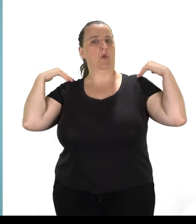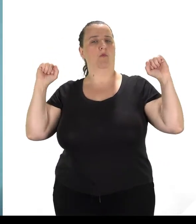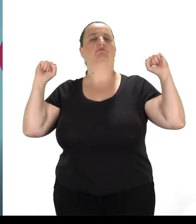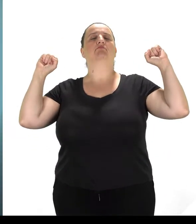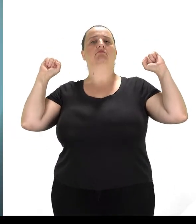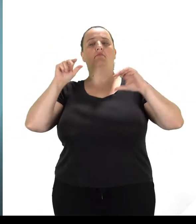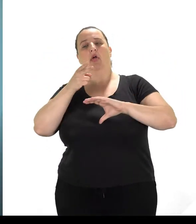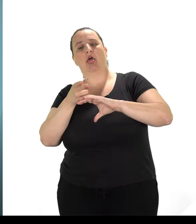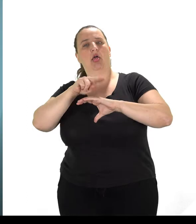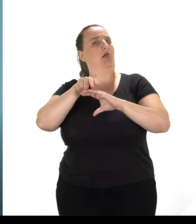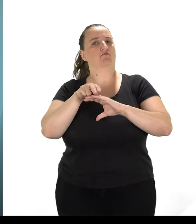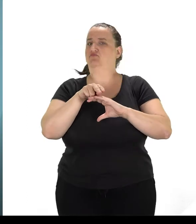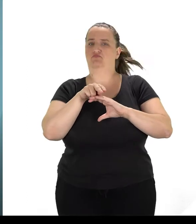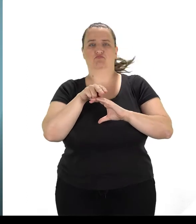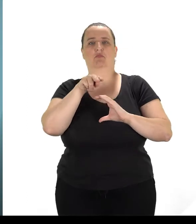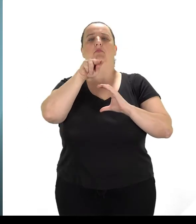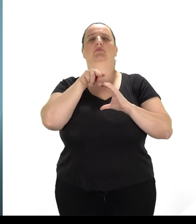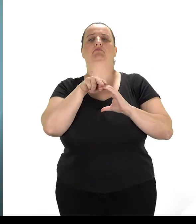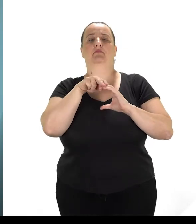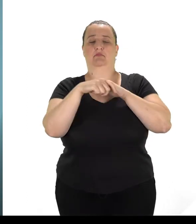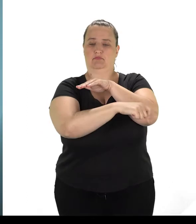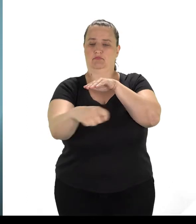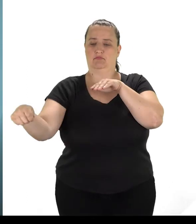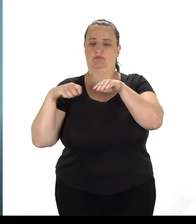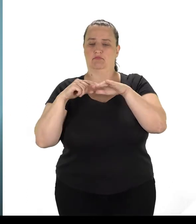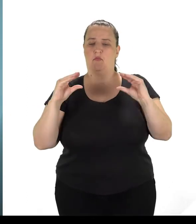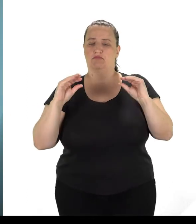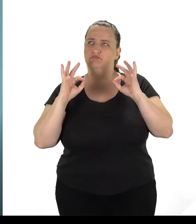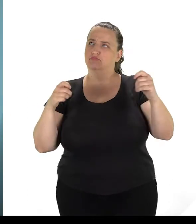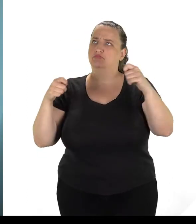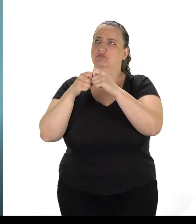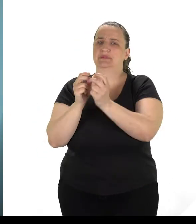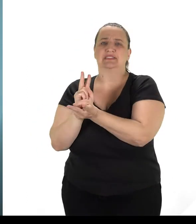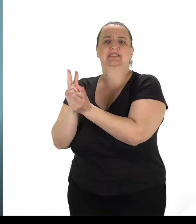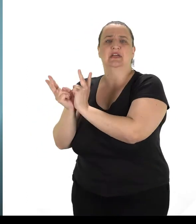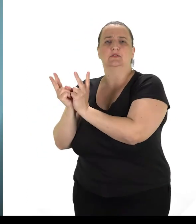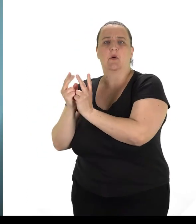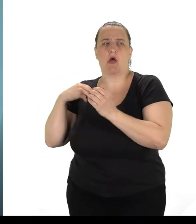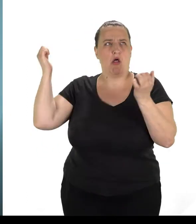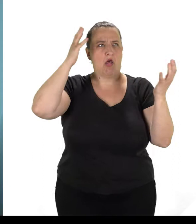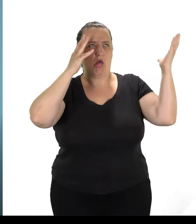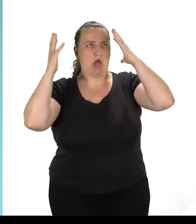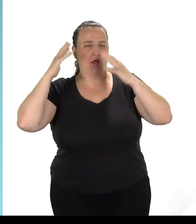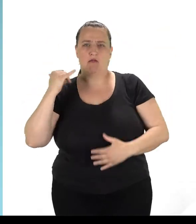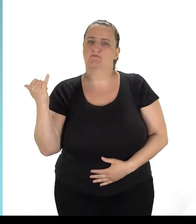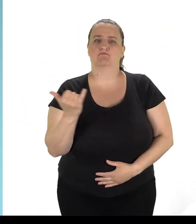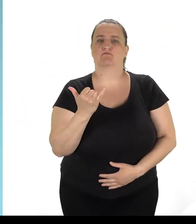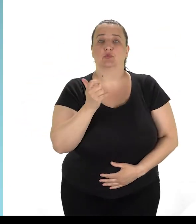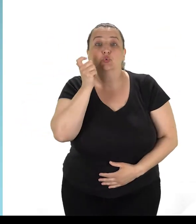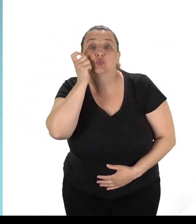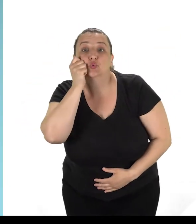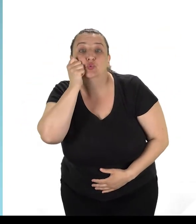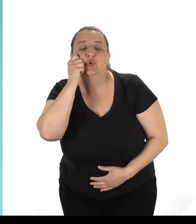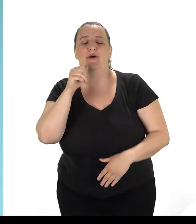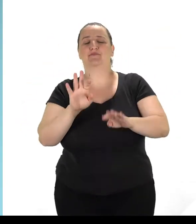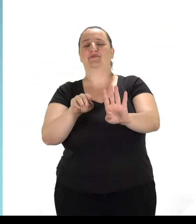Je dors uniquement sur le dos. Dans mon lit, une turbulette adaptée à ma taille et à la saison suffit.